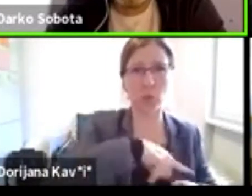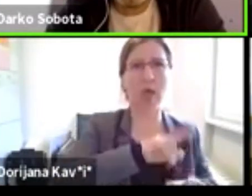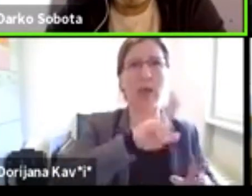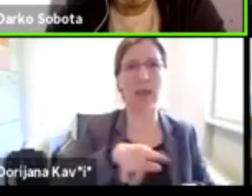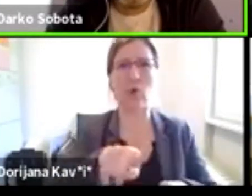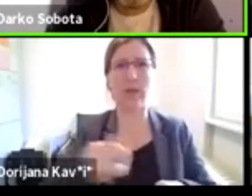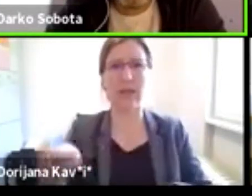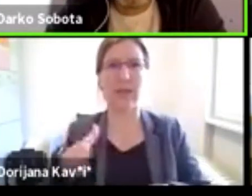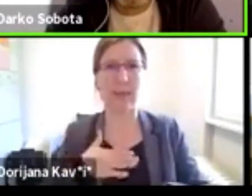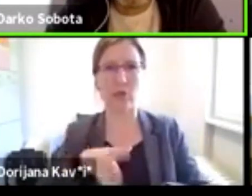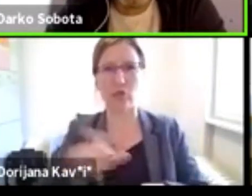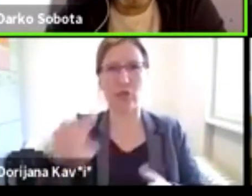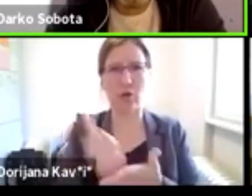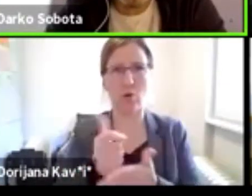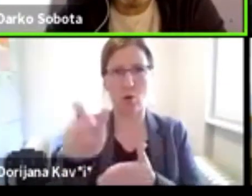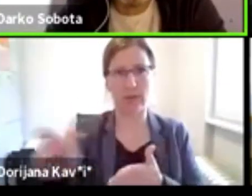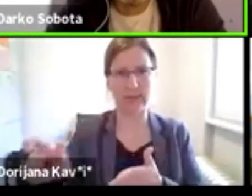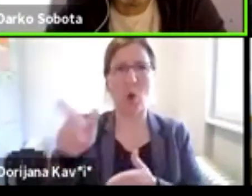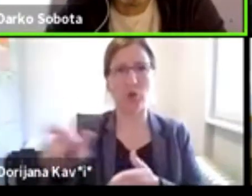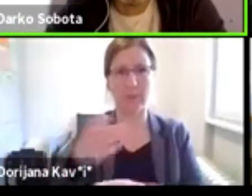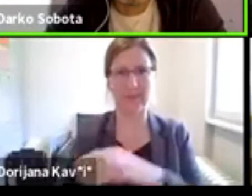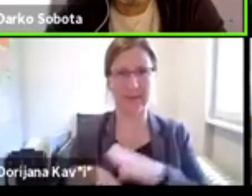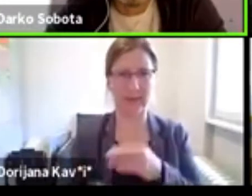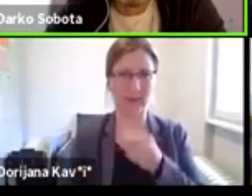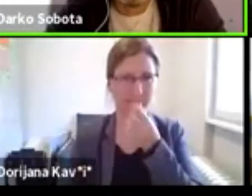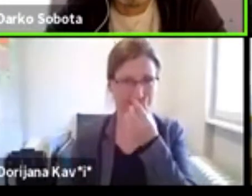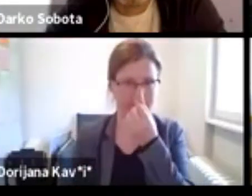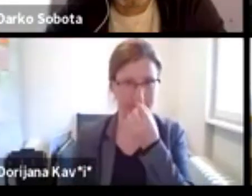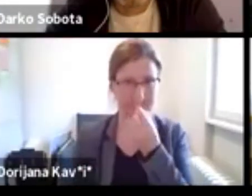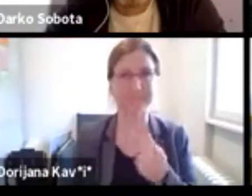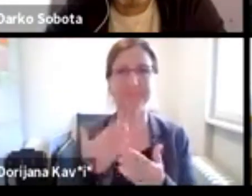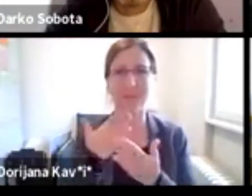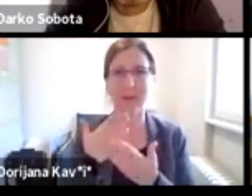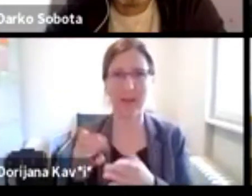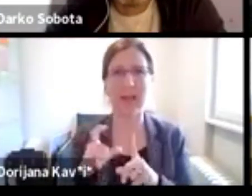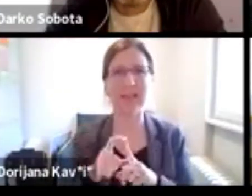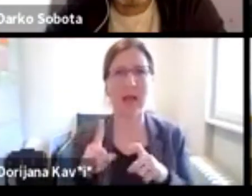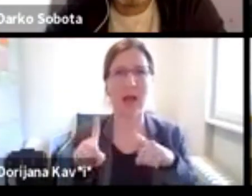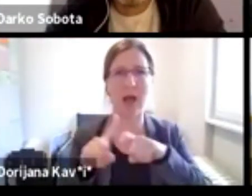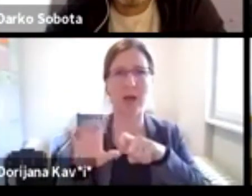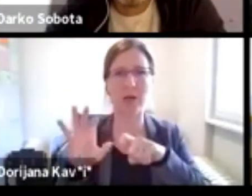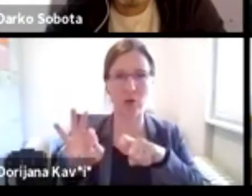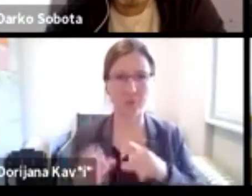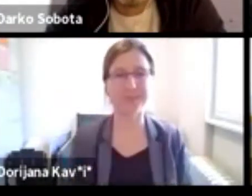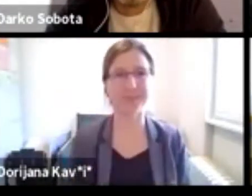naših klijenata, osoba s invaliditetom. Hvala, Darko.